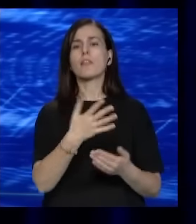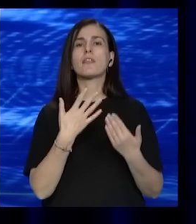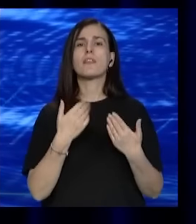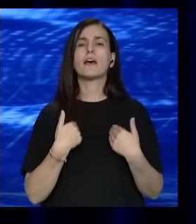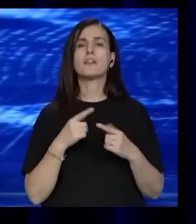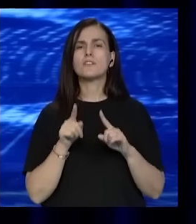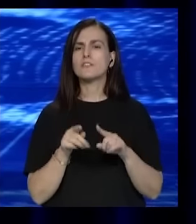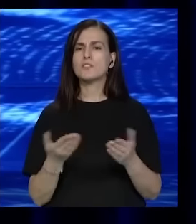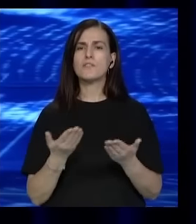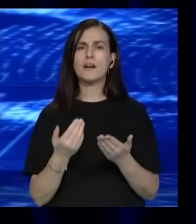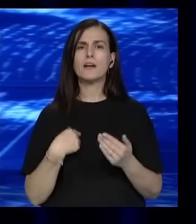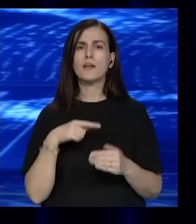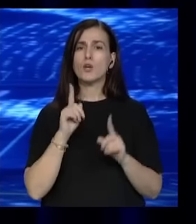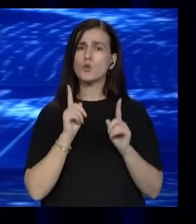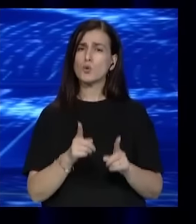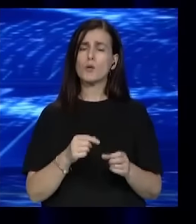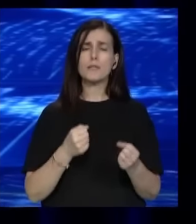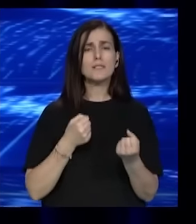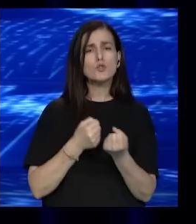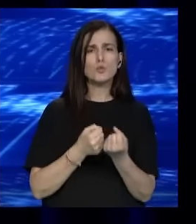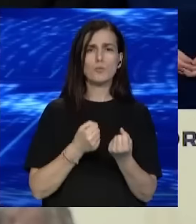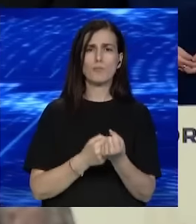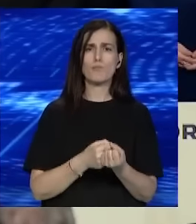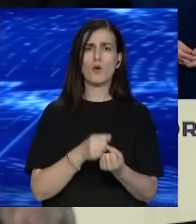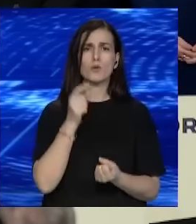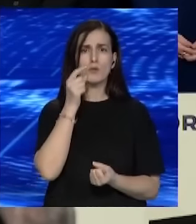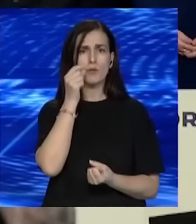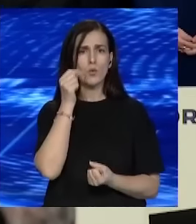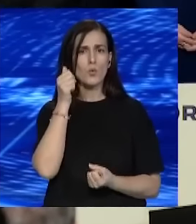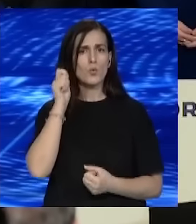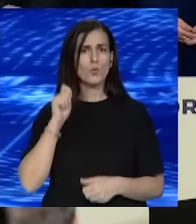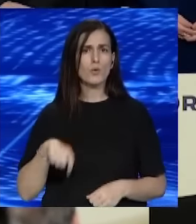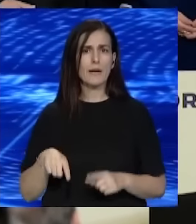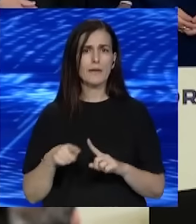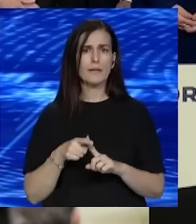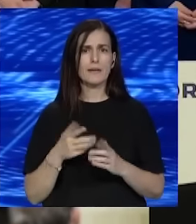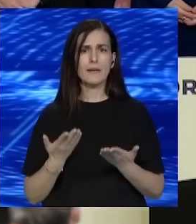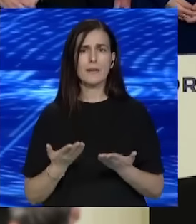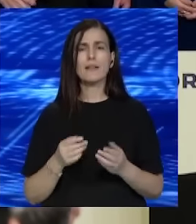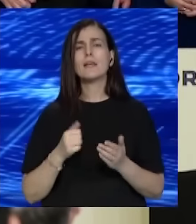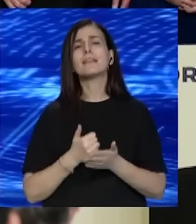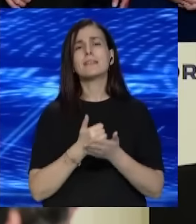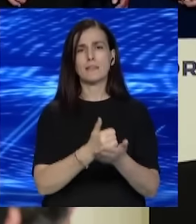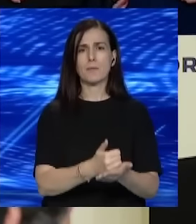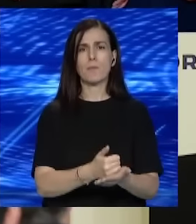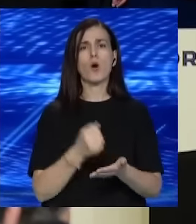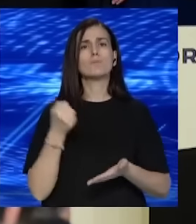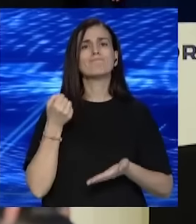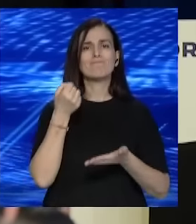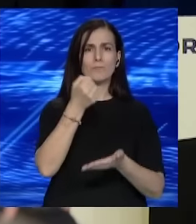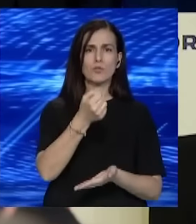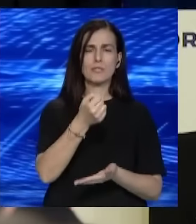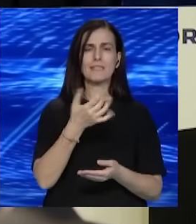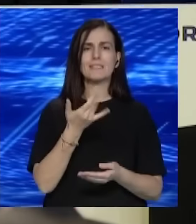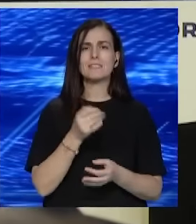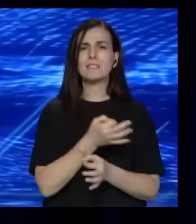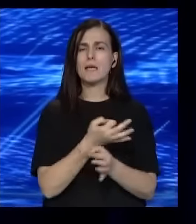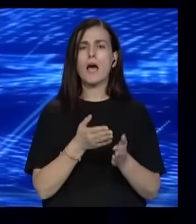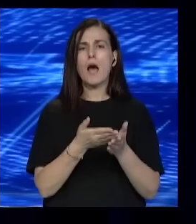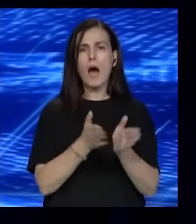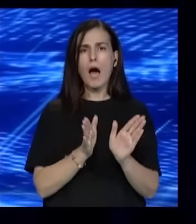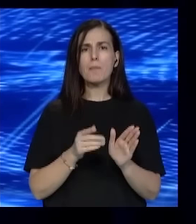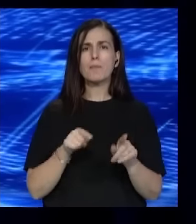për liri, paqe dhe drejtësi. Dokumenti përmban disa pika, duke përfshirë ndihmën për të rindërtuar Ukrainën në rrugën e saj drejt antarësimit